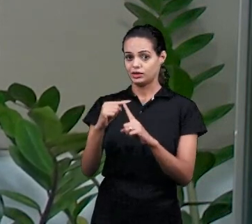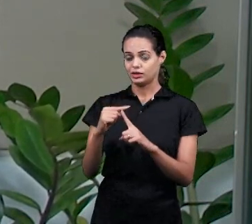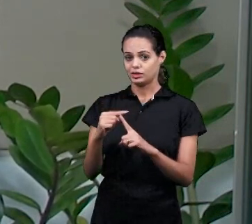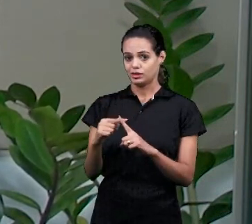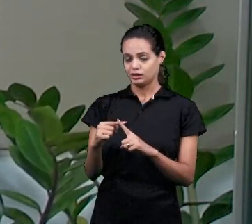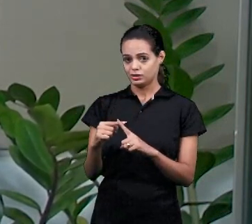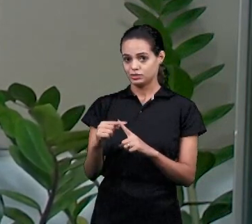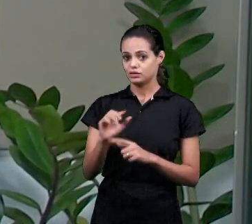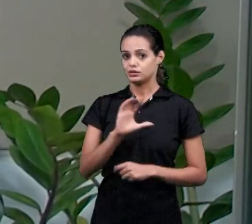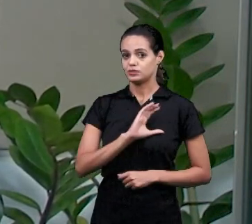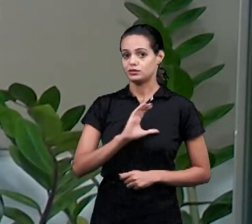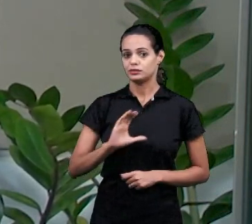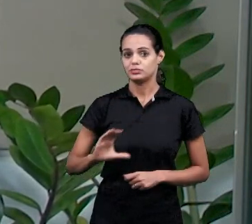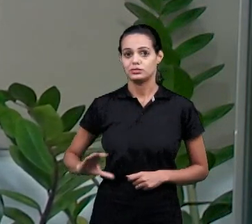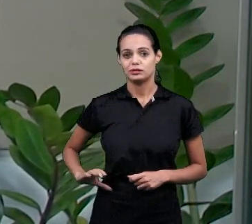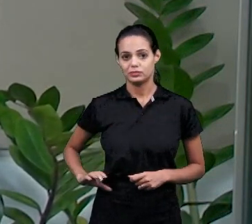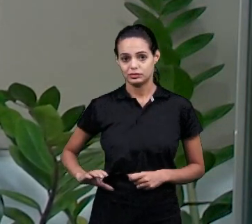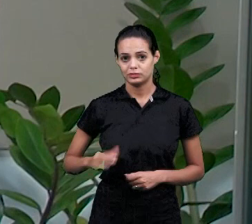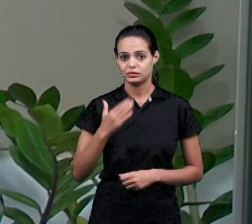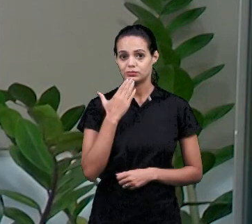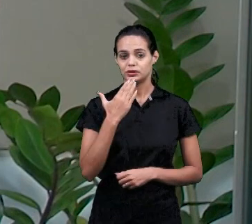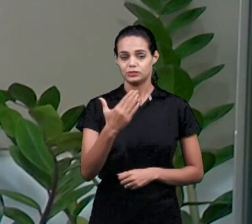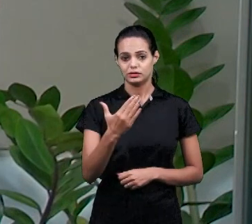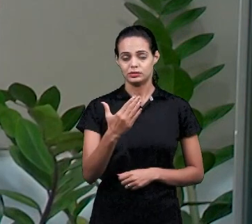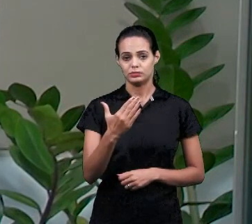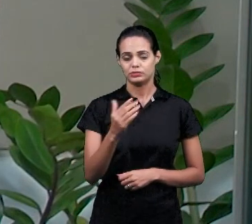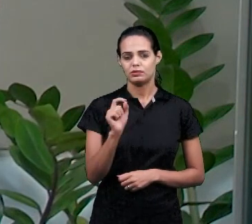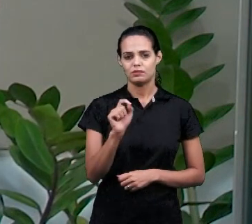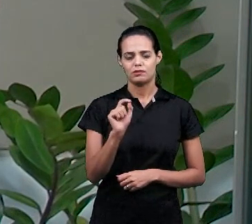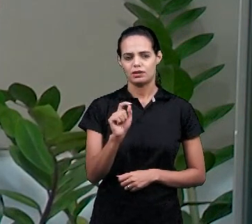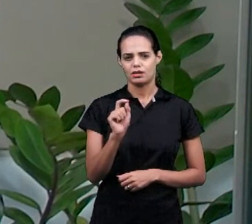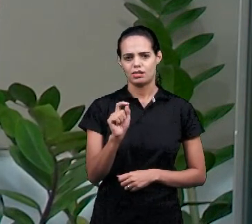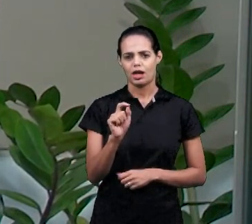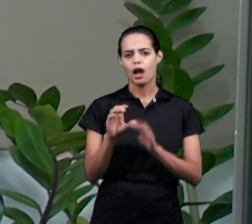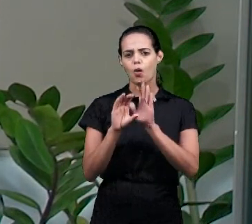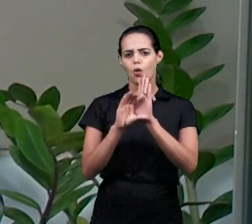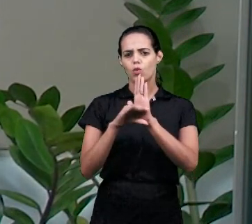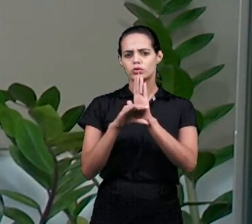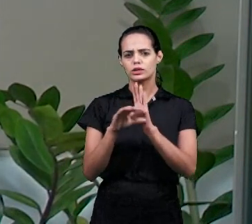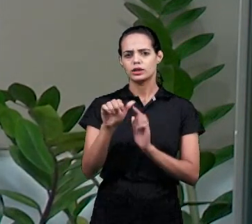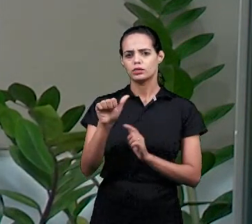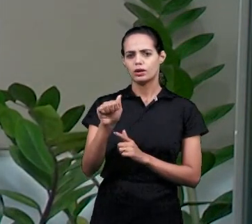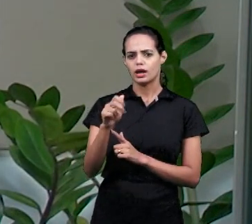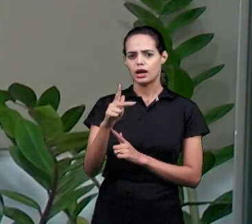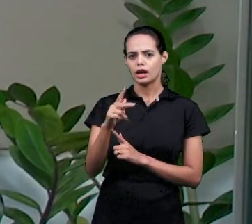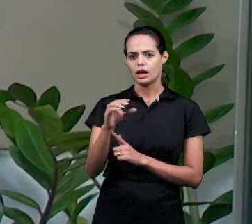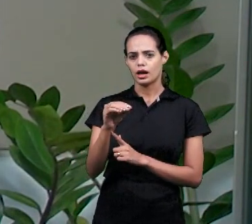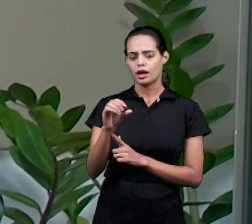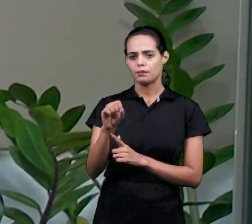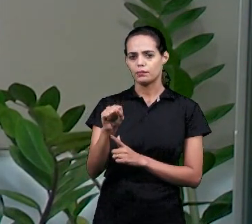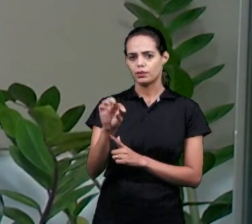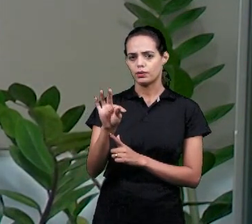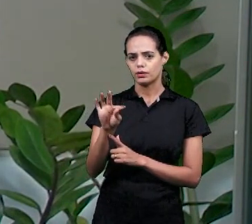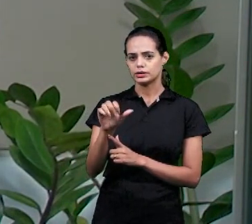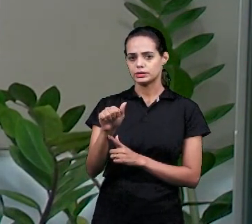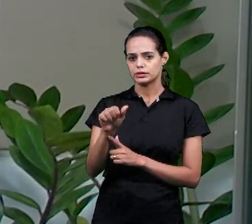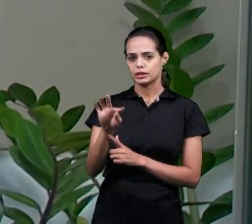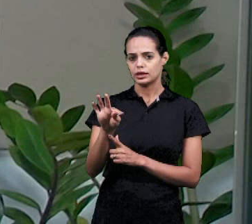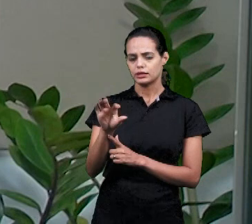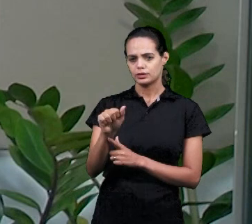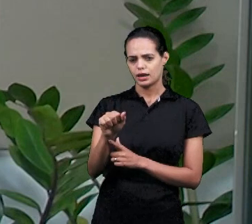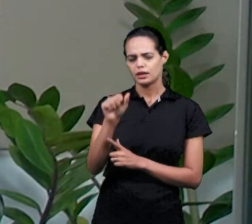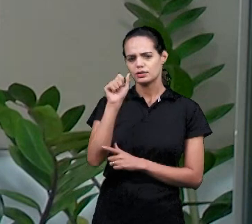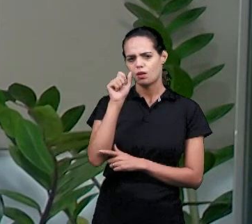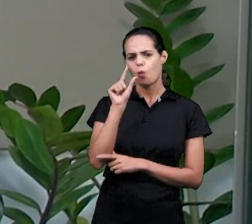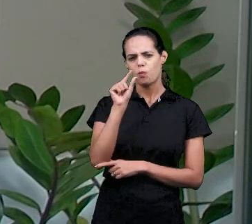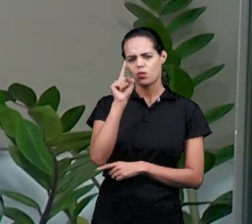avons même demandé que les gens puissent définir qu'est-ce que c'est être apostate. c'est un peu difficile pour ceux qui débutent